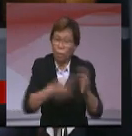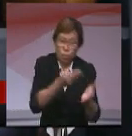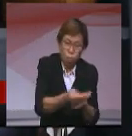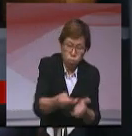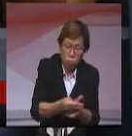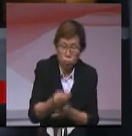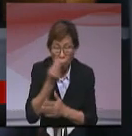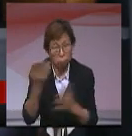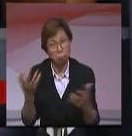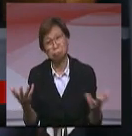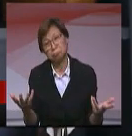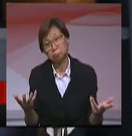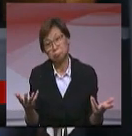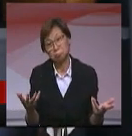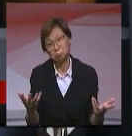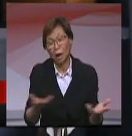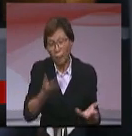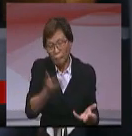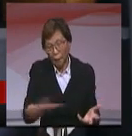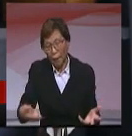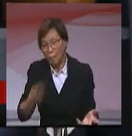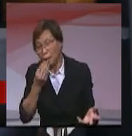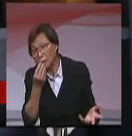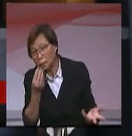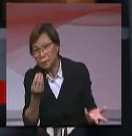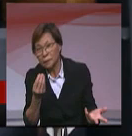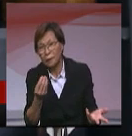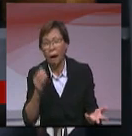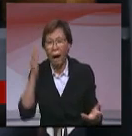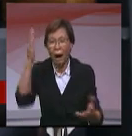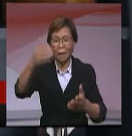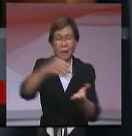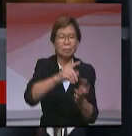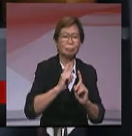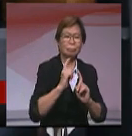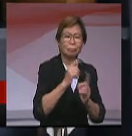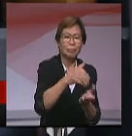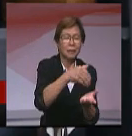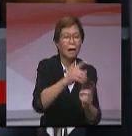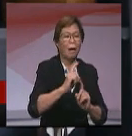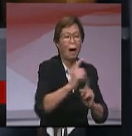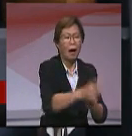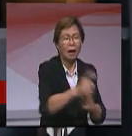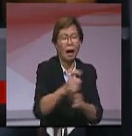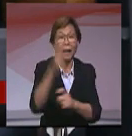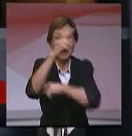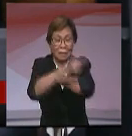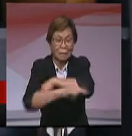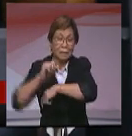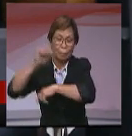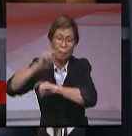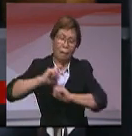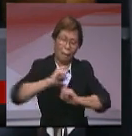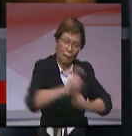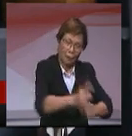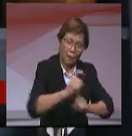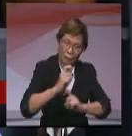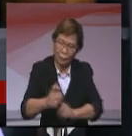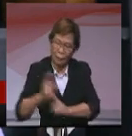sebagainya, bekalan keperluan makanan akan diagihkan oleh Kerajaan Negeri Sabah yang